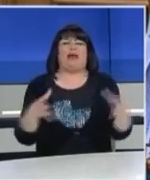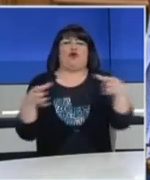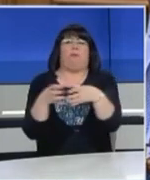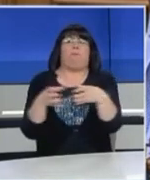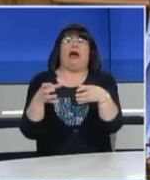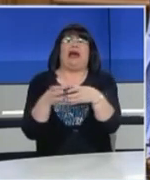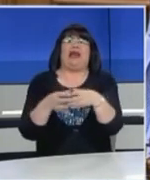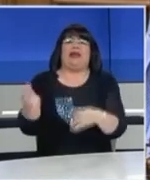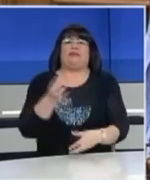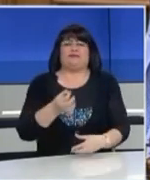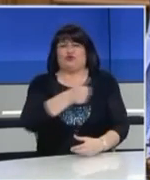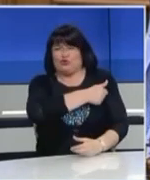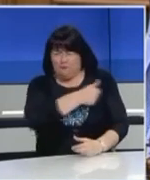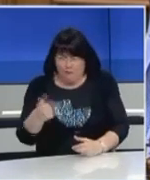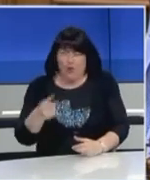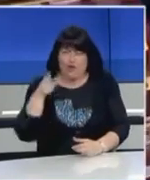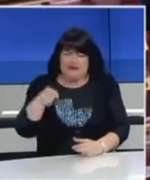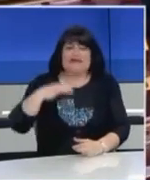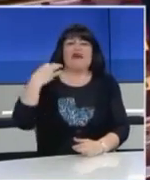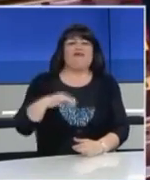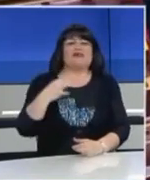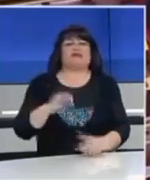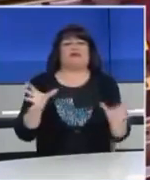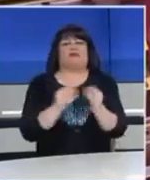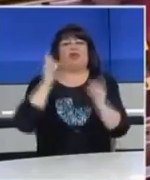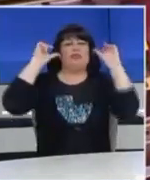να μας μιλήσετε για μονοπόλιο δημοκρατικής ευαισθησίας.